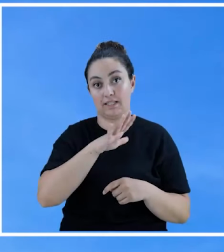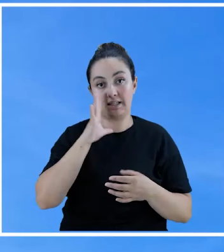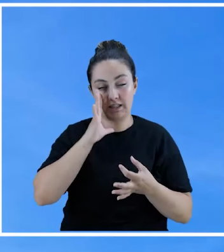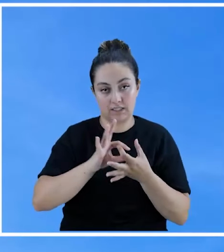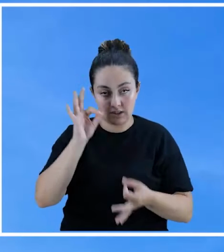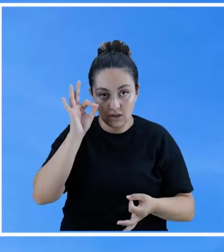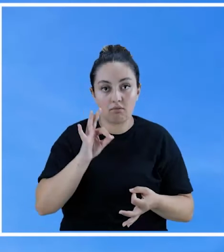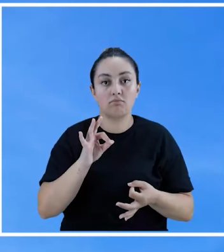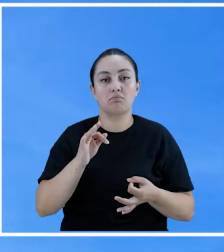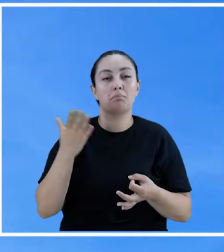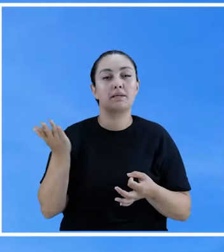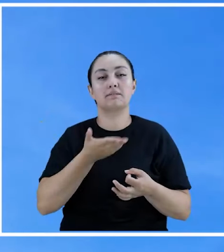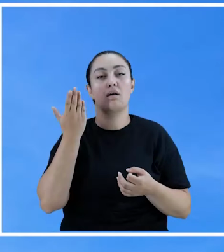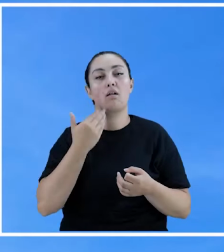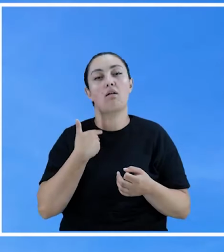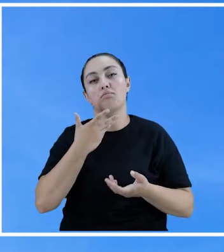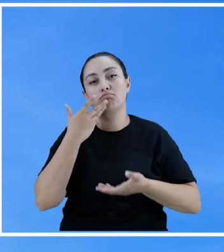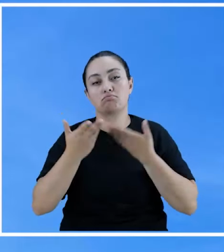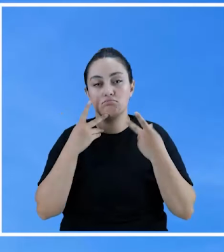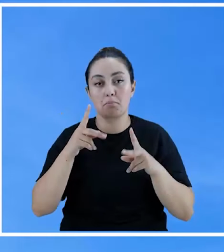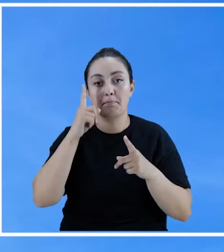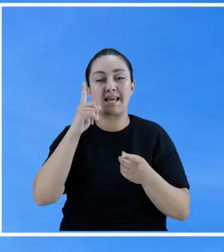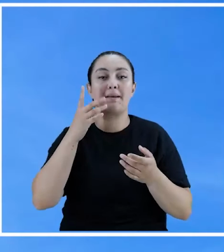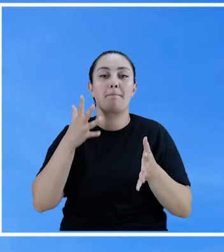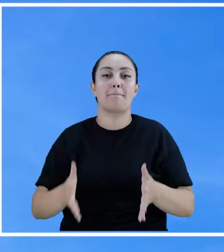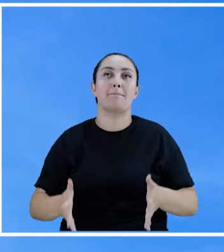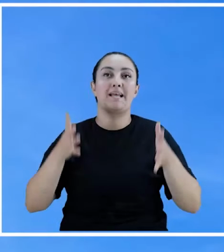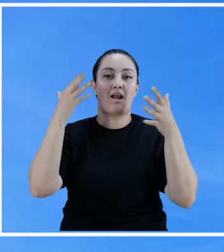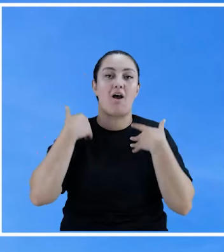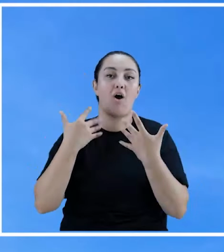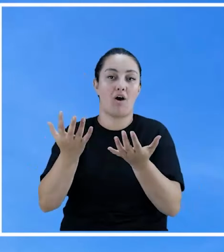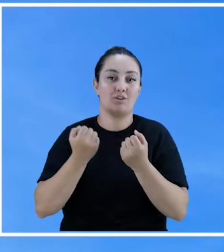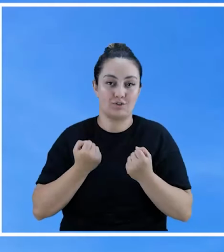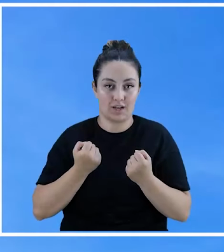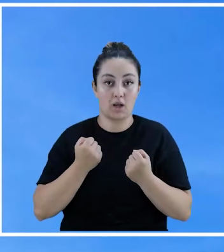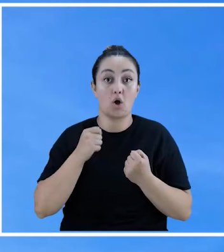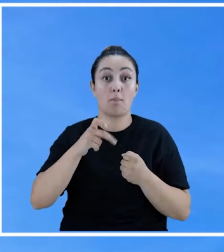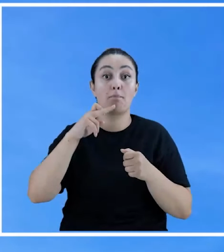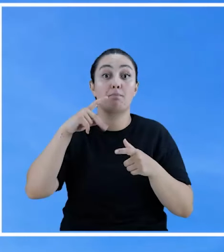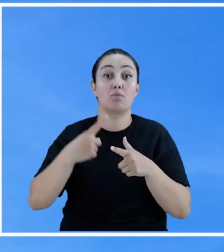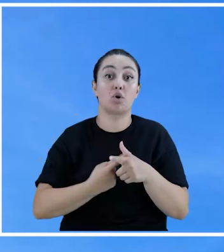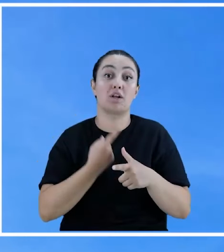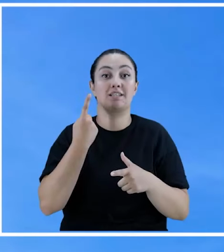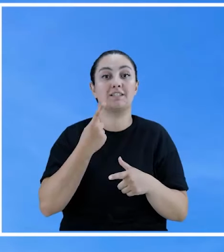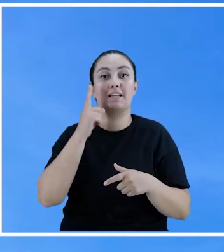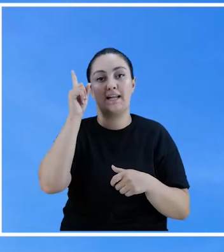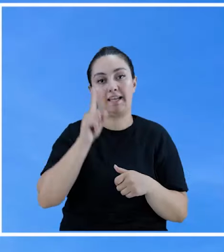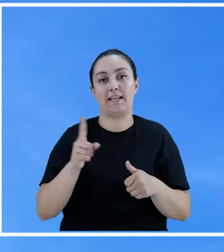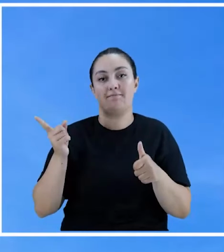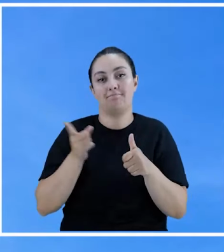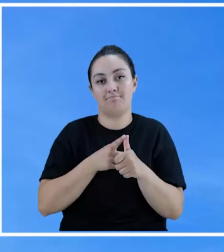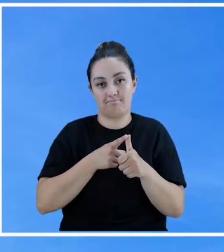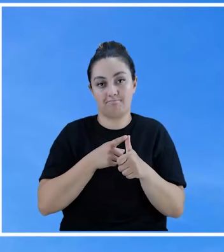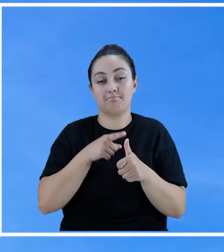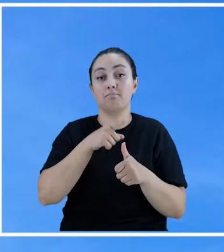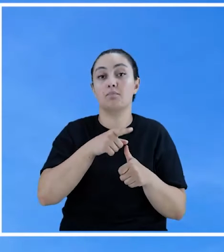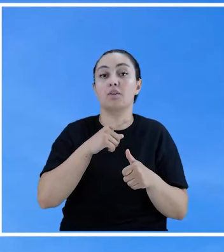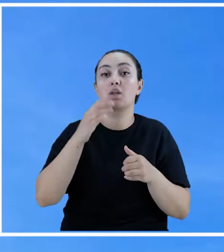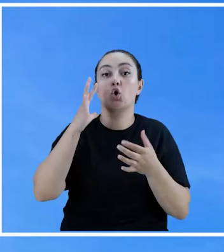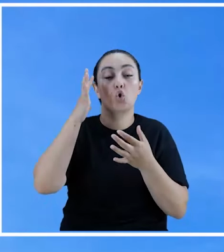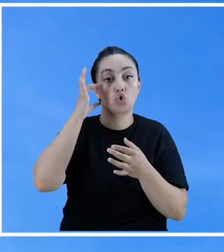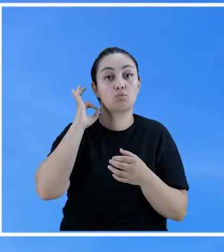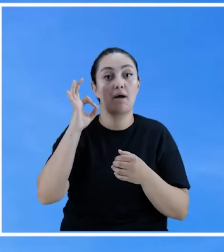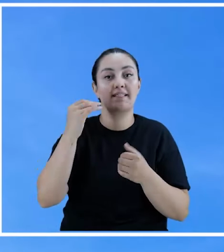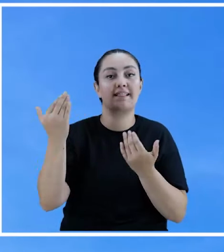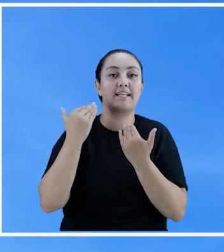farkındalığını şöyle yansıtabilir. Mesela bir bina alınacak diyelim ki, onun projeleri önce temin edilebilir. Onun